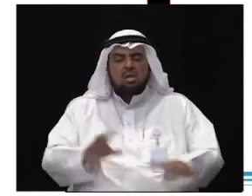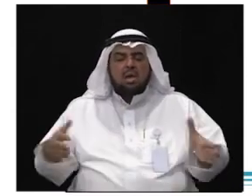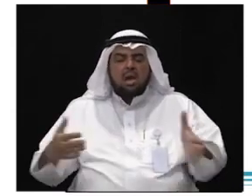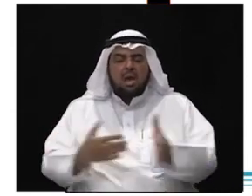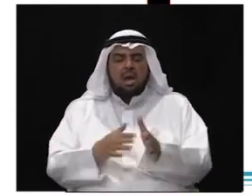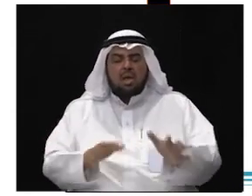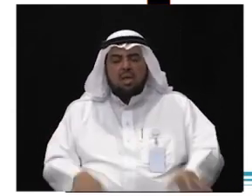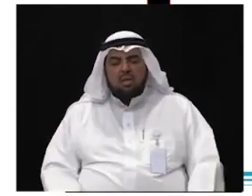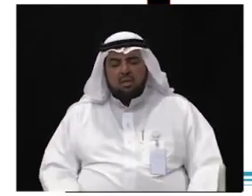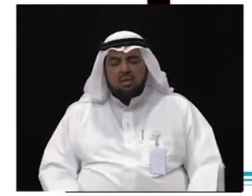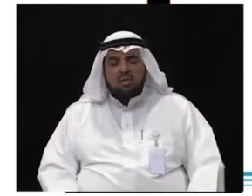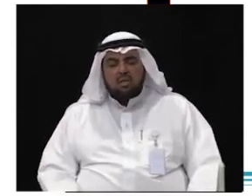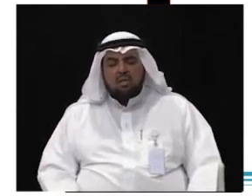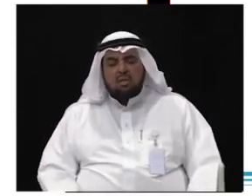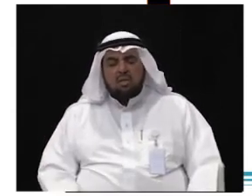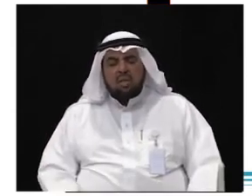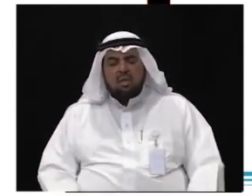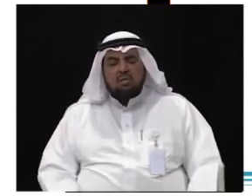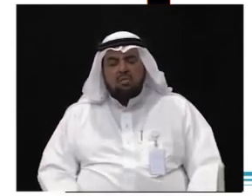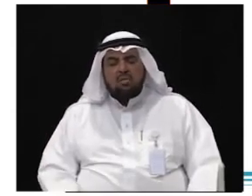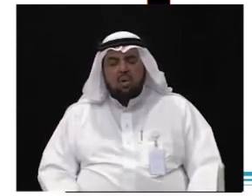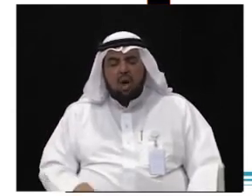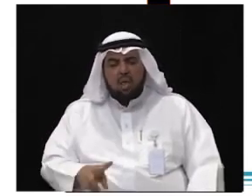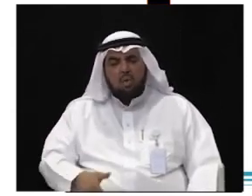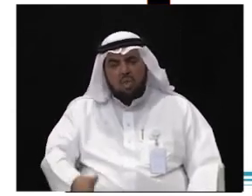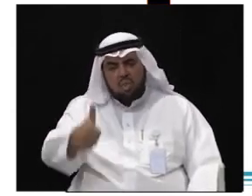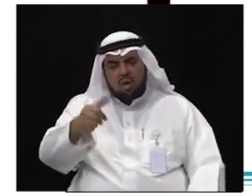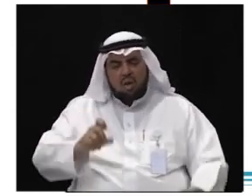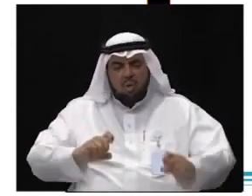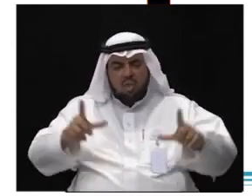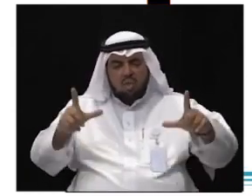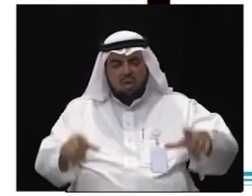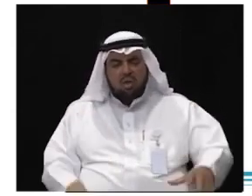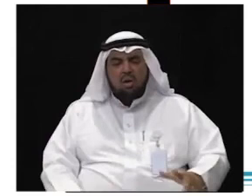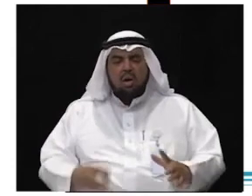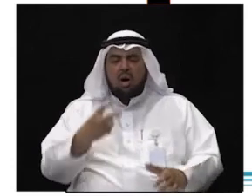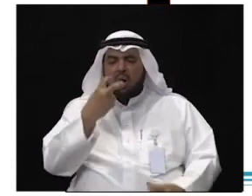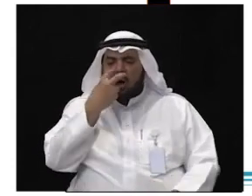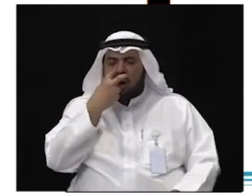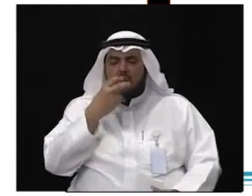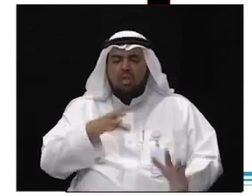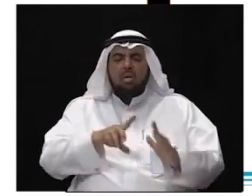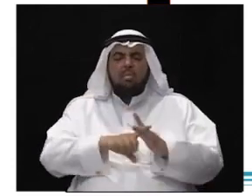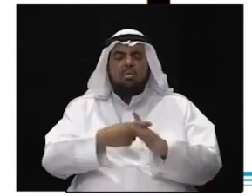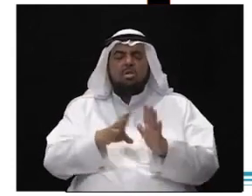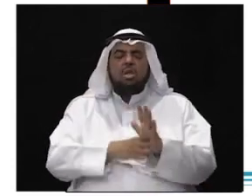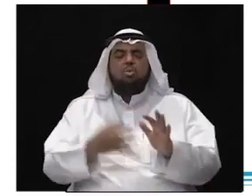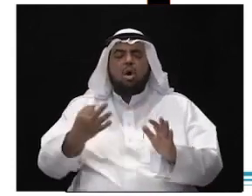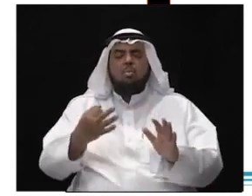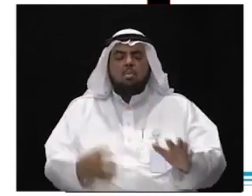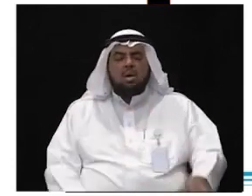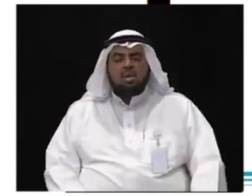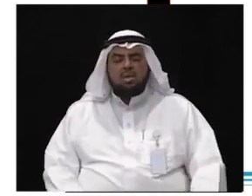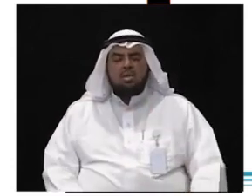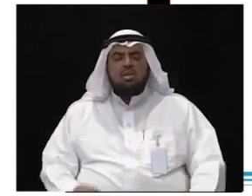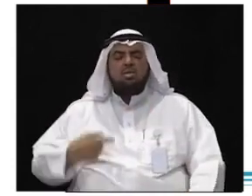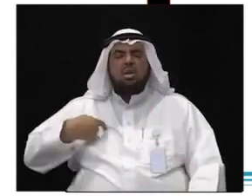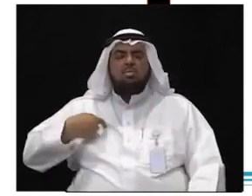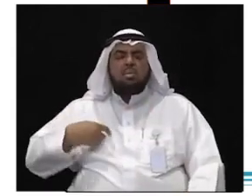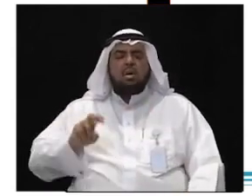النهاية. وهذا يبرز قاعدة برمجية مهمة جدا تسمى